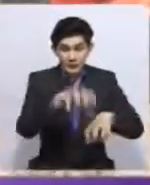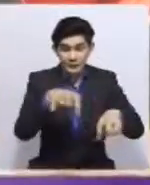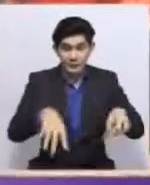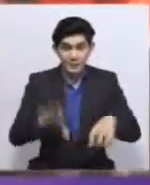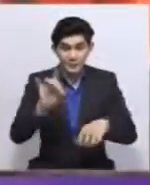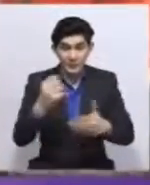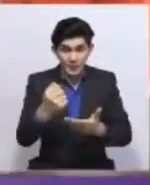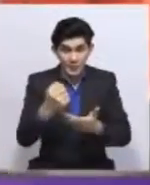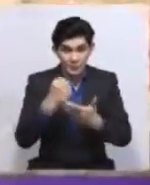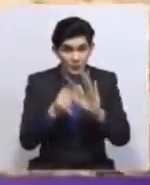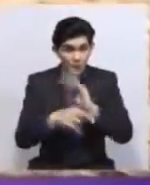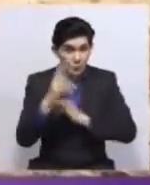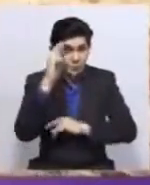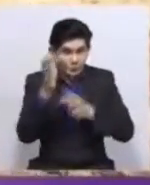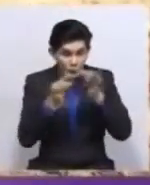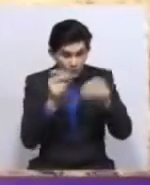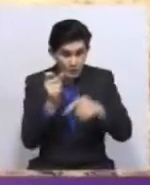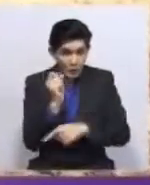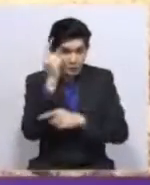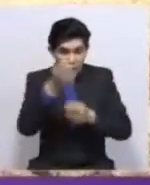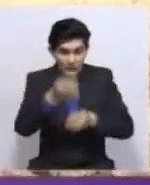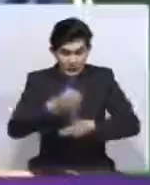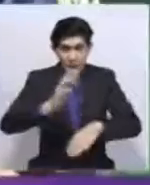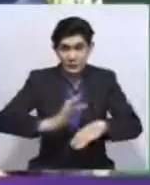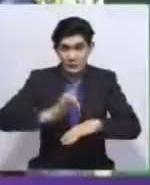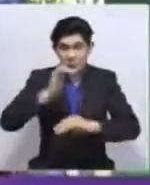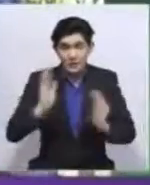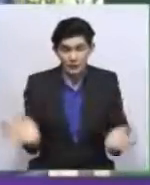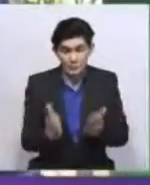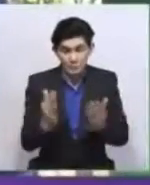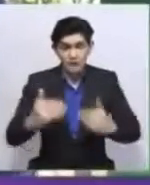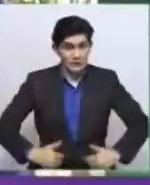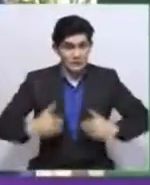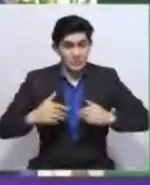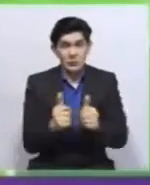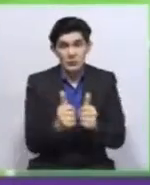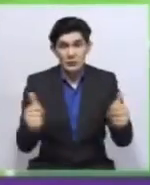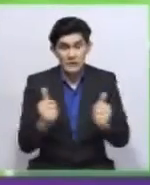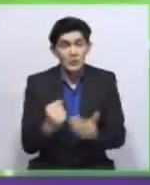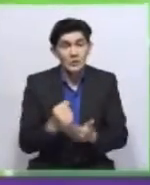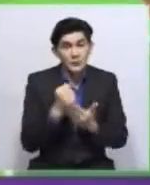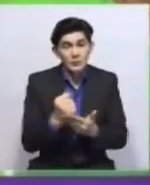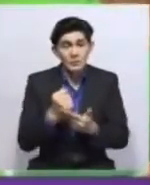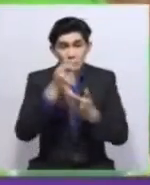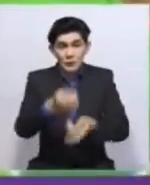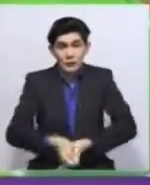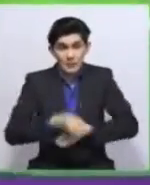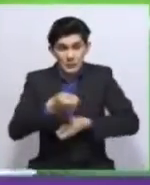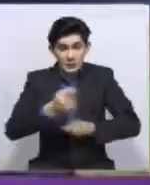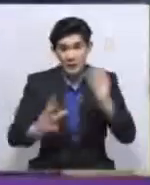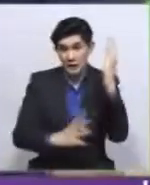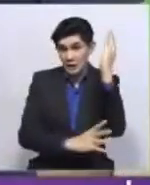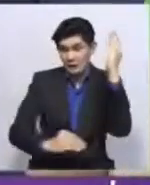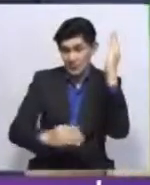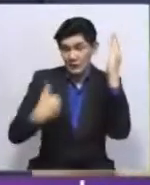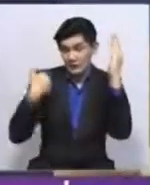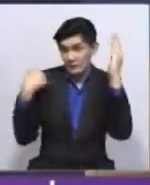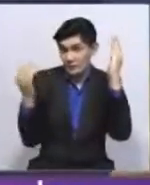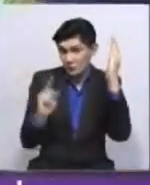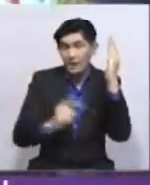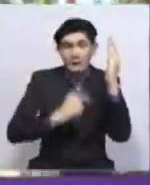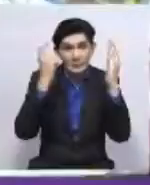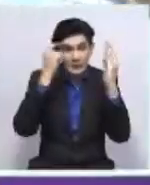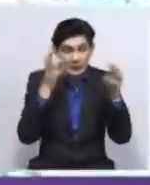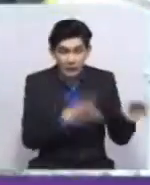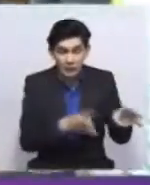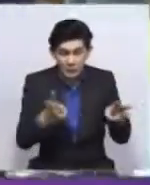านจะสามารถช่วยสร้างความรู้ความเข้าใจด้านเกษตรอินทรีย์ส่งเสริมคุณภาพชีวิตที่ดีช่วยให้เกษตรกรชาวไร่มันสำปะหลังได้ตระหนักถึ